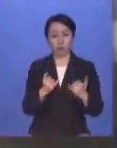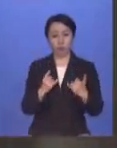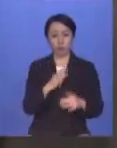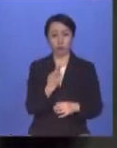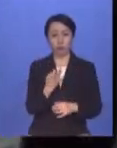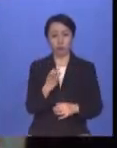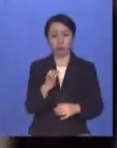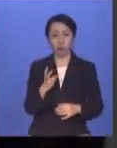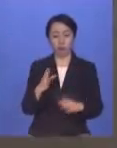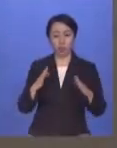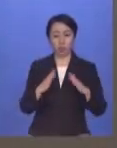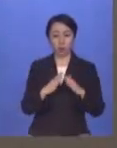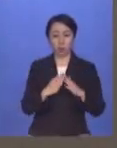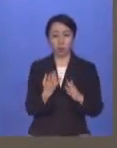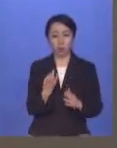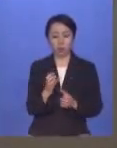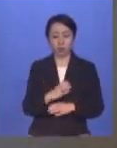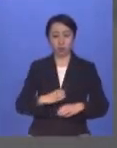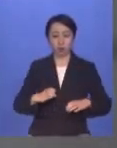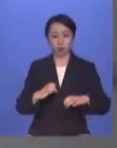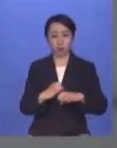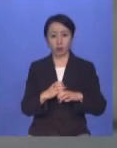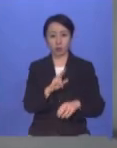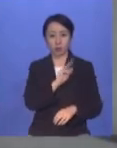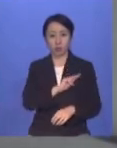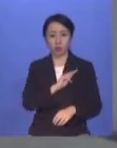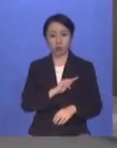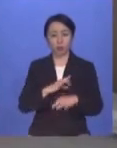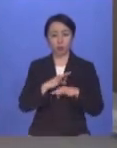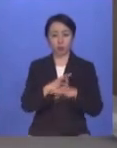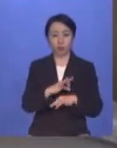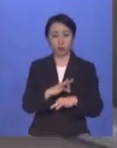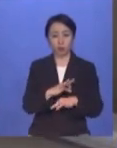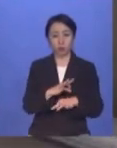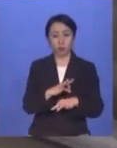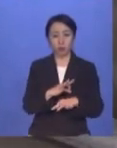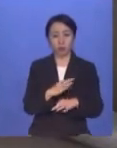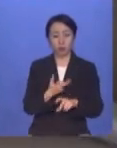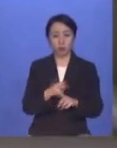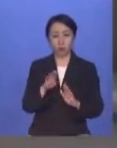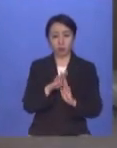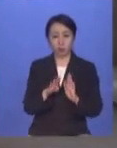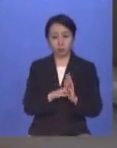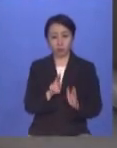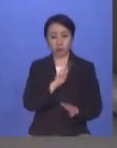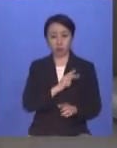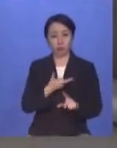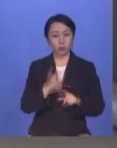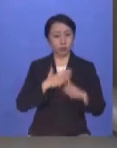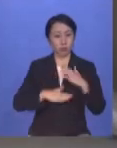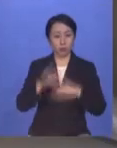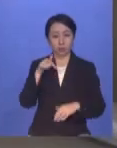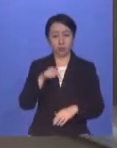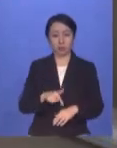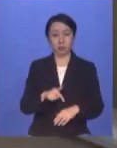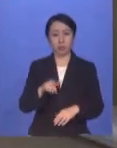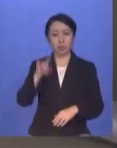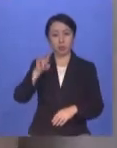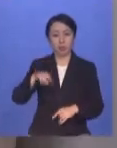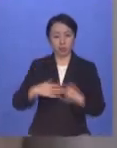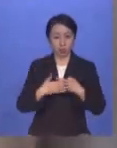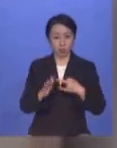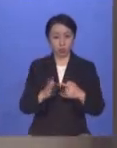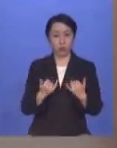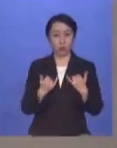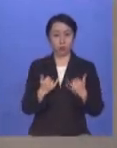Елена Валеринаның үйінде Шалақын ауданының мехбригадалары жұмыс істеп жатыр. Үй иесі баспанадағы жөндеу жұмыстарына риза. Қазір мұнда есік, терезелерді